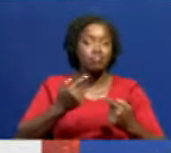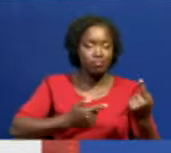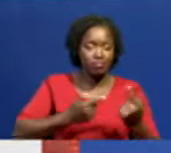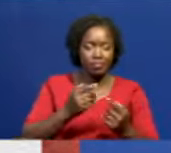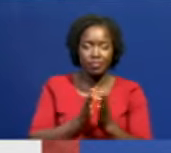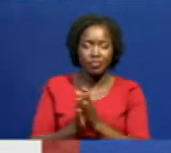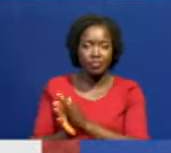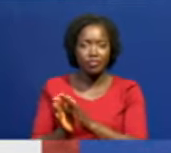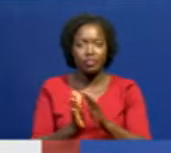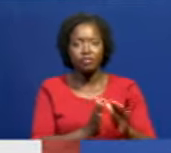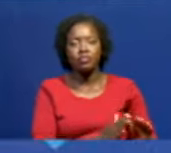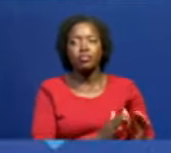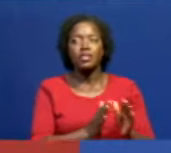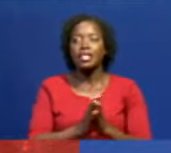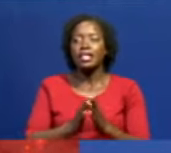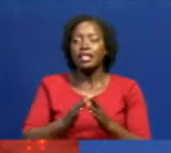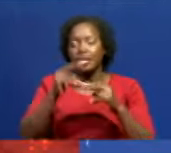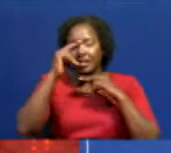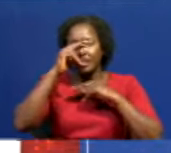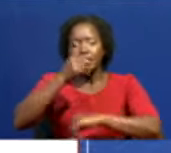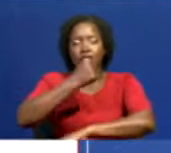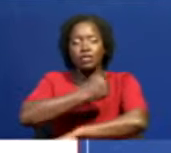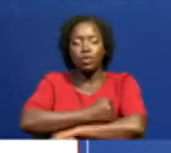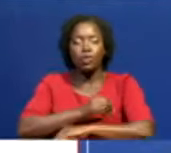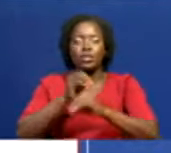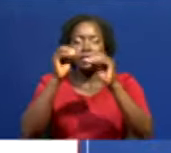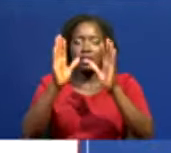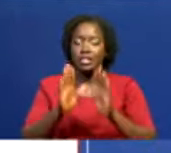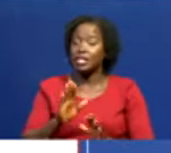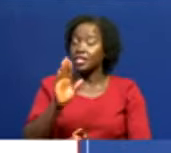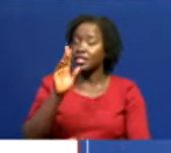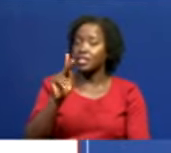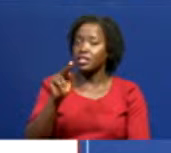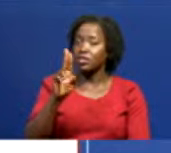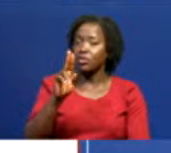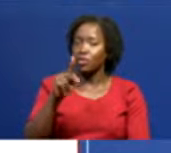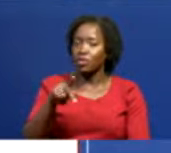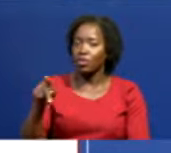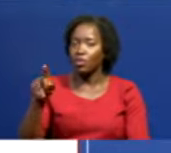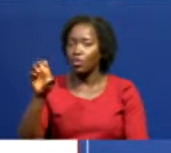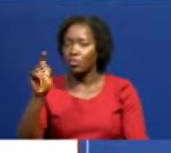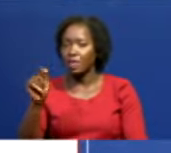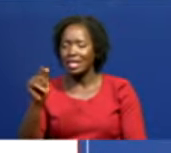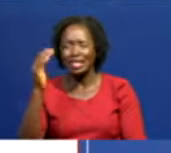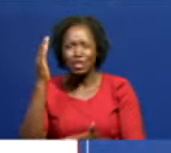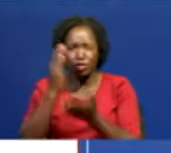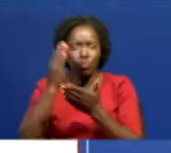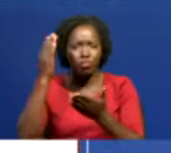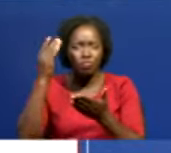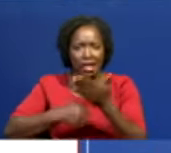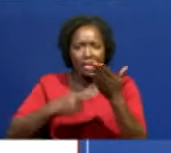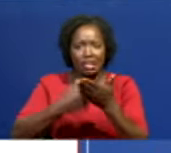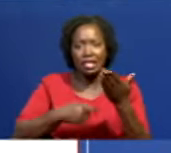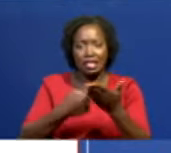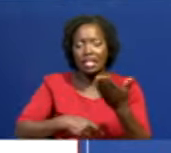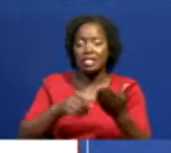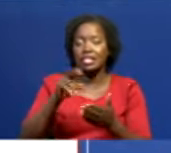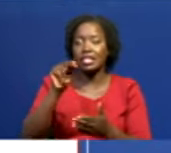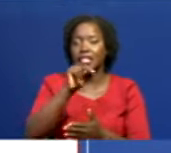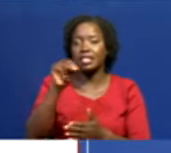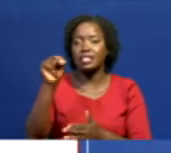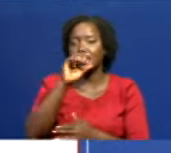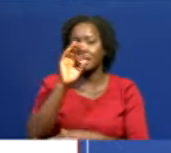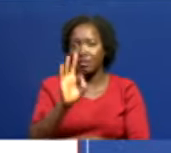Mtazamaji, ni kwa chama cha walimu wa shule za upili na vyuo KUPPET kinataka kukomeshwa mara moja kwa matozo ya hazina ya kitaifa ya malipo ya